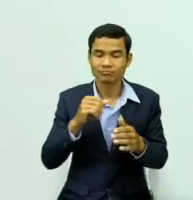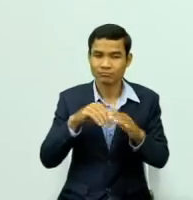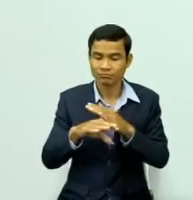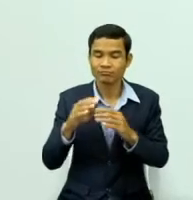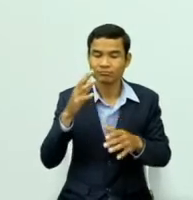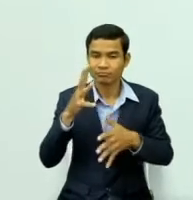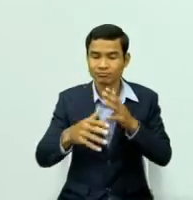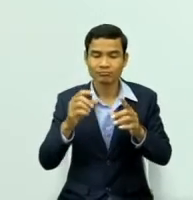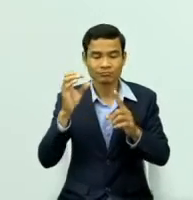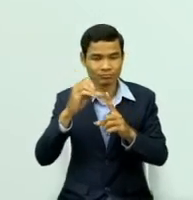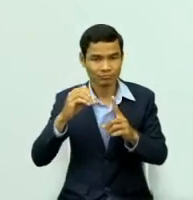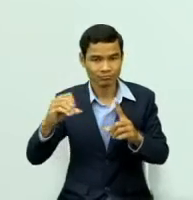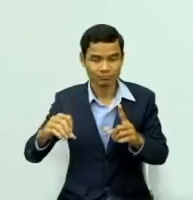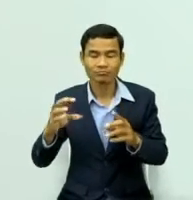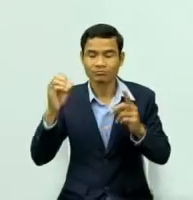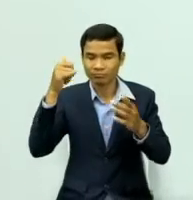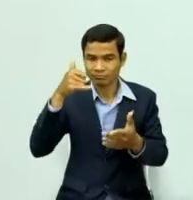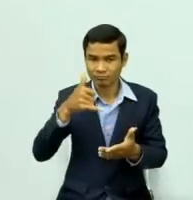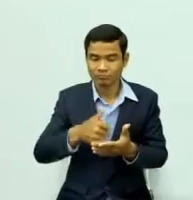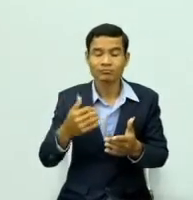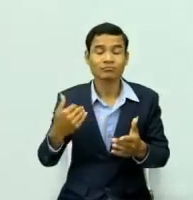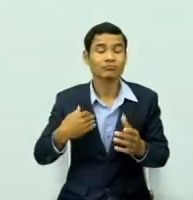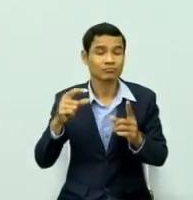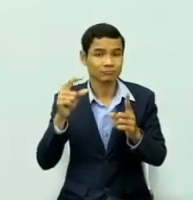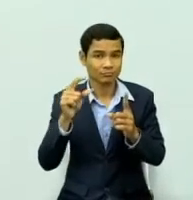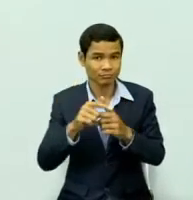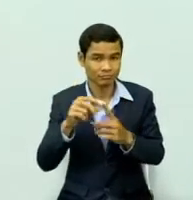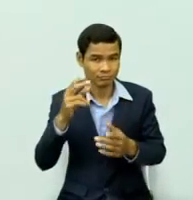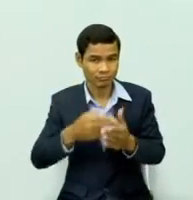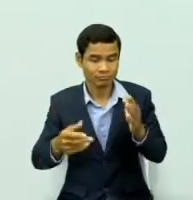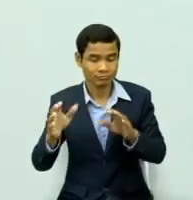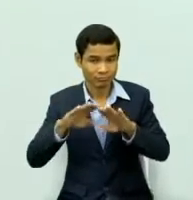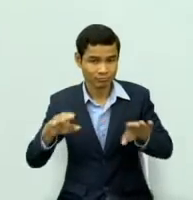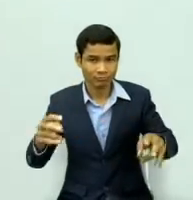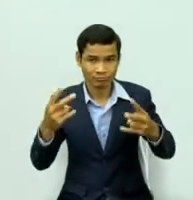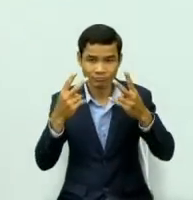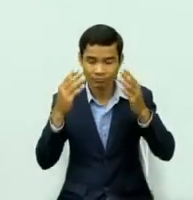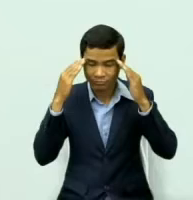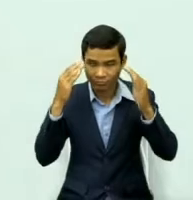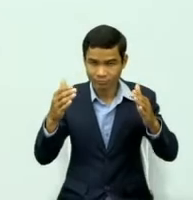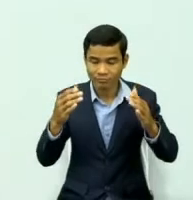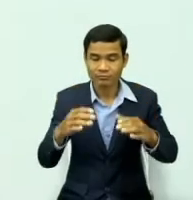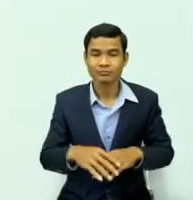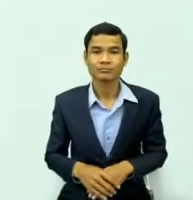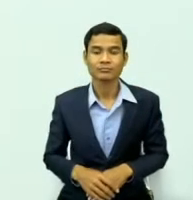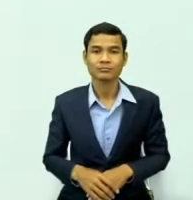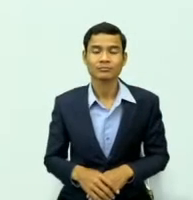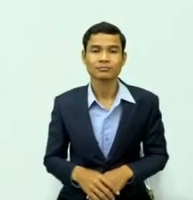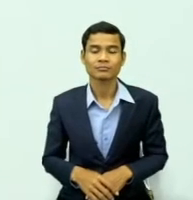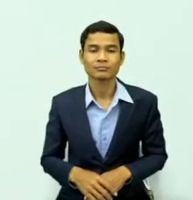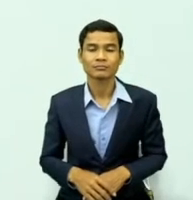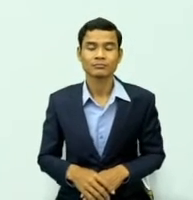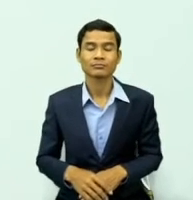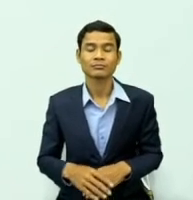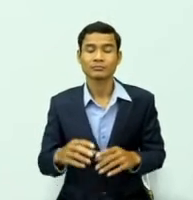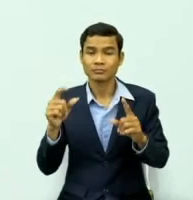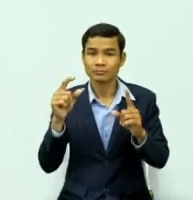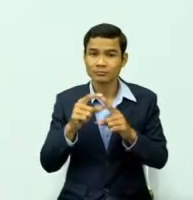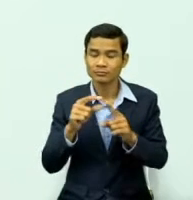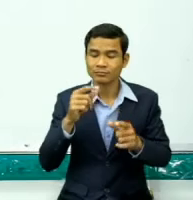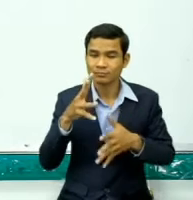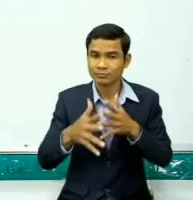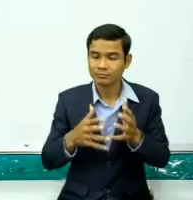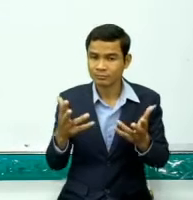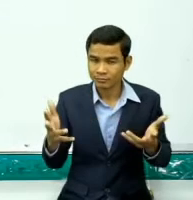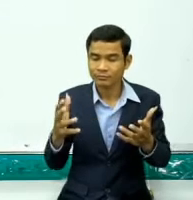con. Chà, tập ngày nay này cứ đồng minh bịa với chà còn chấm đan mơ tình ở khnì chà chà bịa này cứ dừng bán ăn môn đi